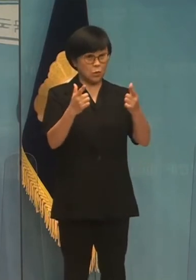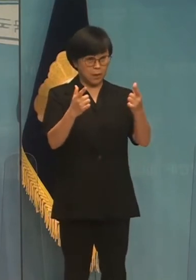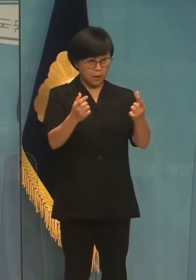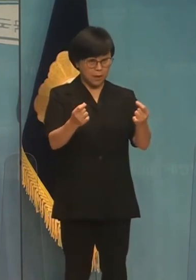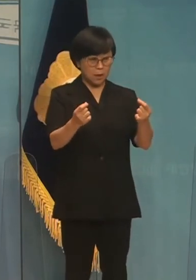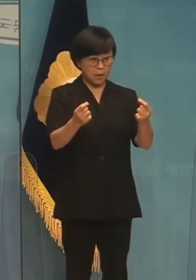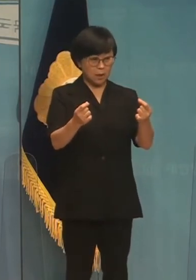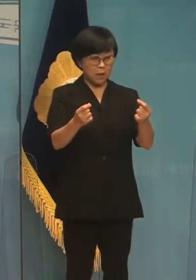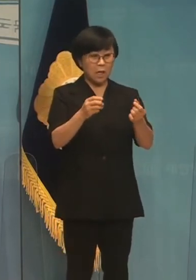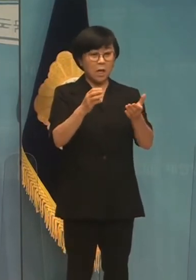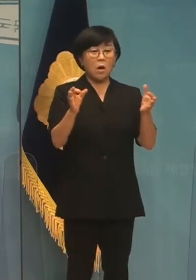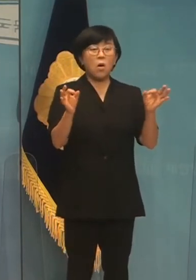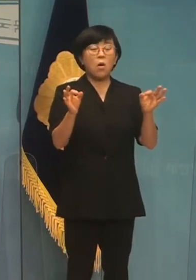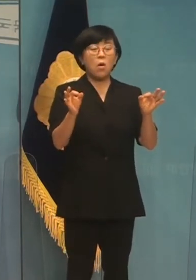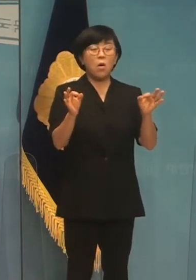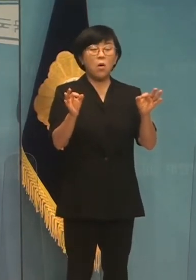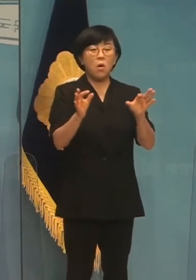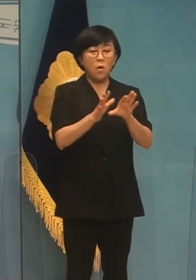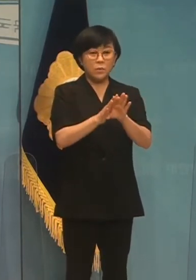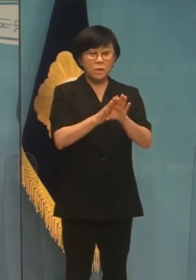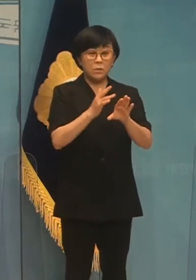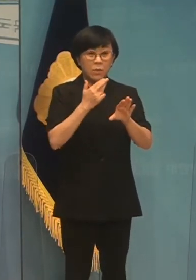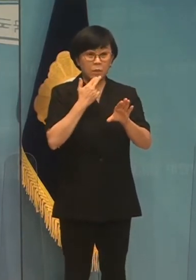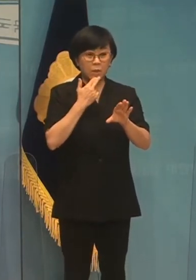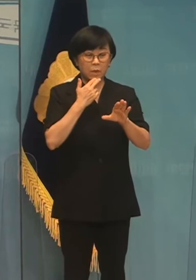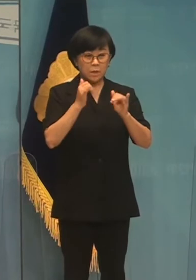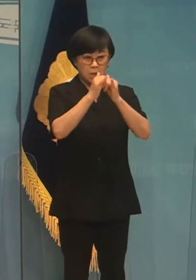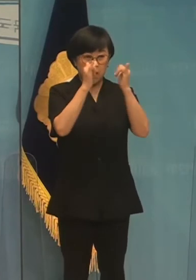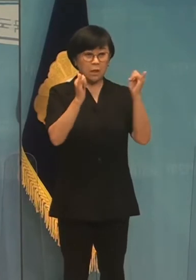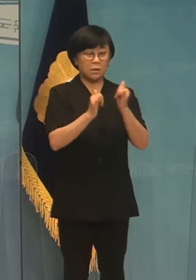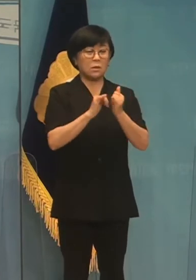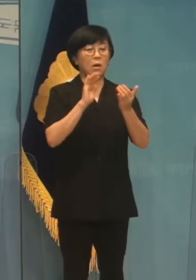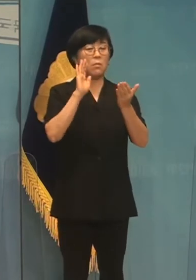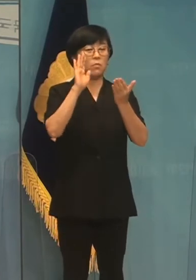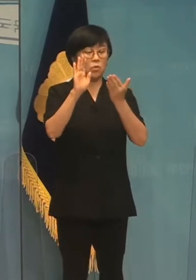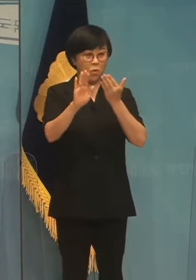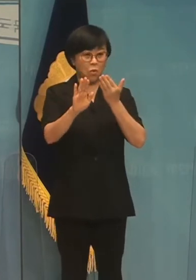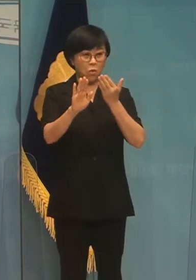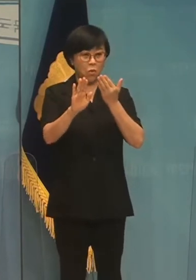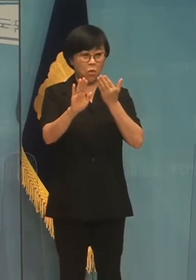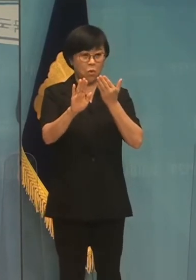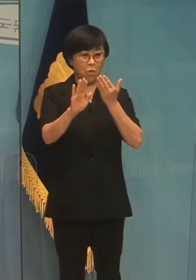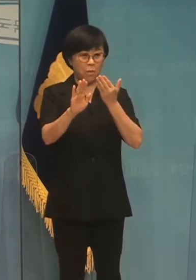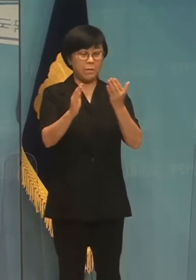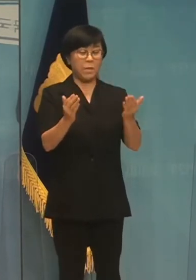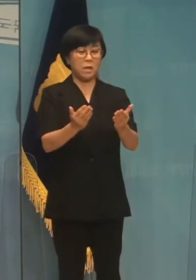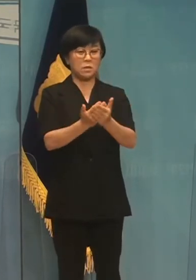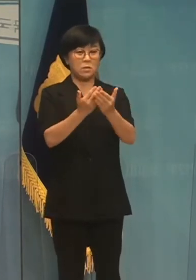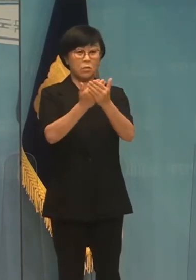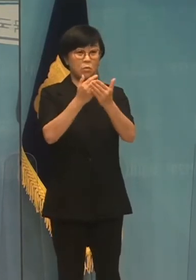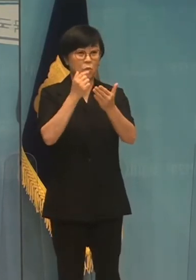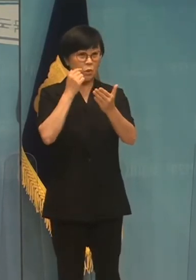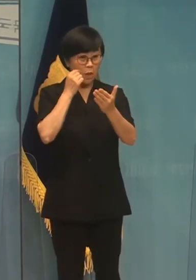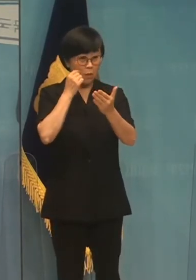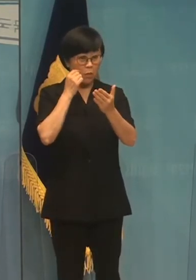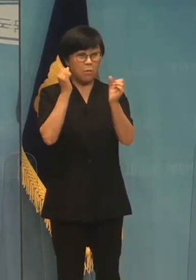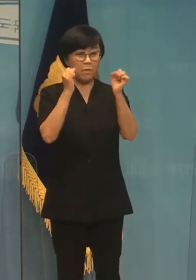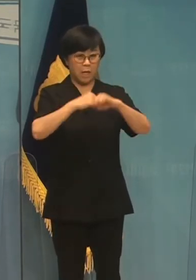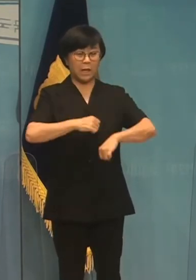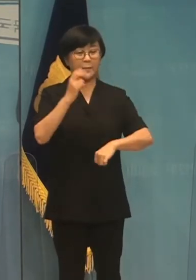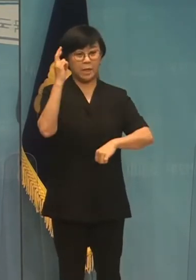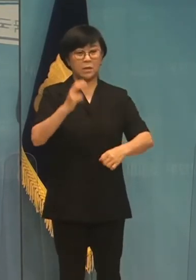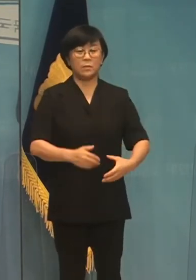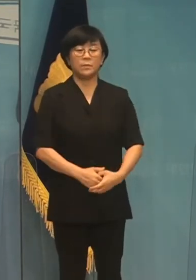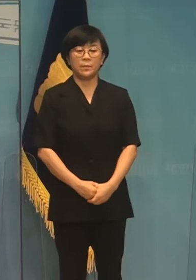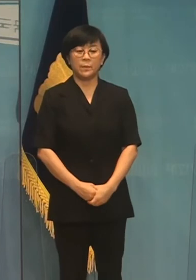종양을 제거하지 않으면 우리 사회는 더 이상 앞으로 나아가지 못하고 주저앉게 될